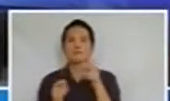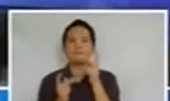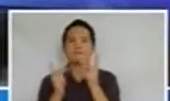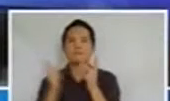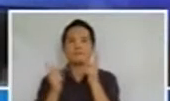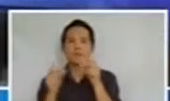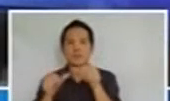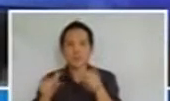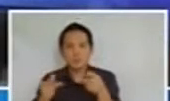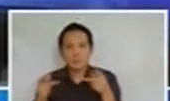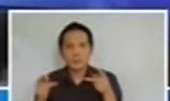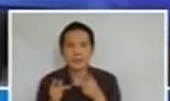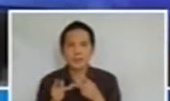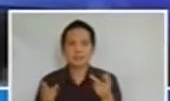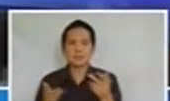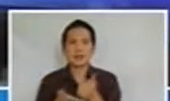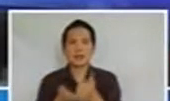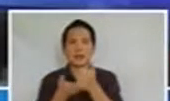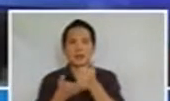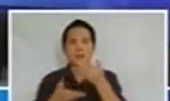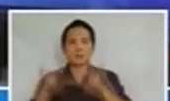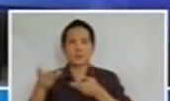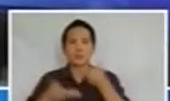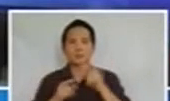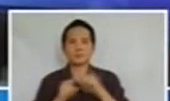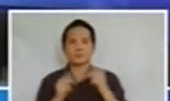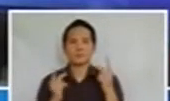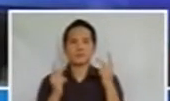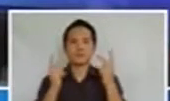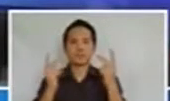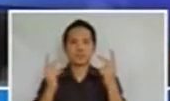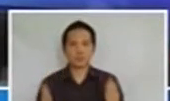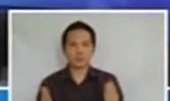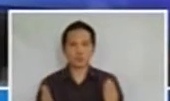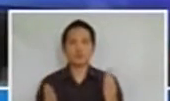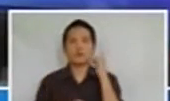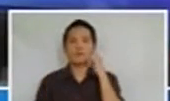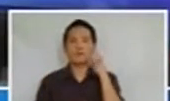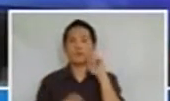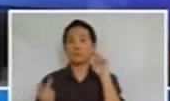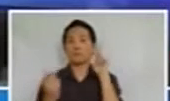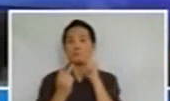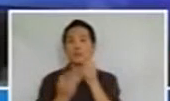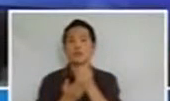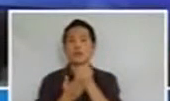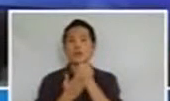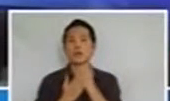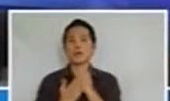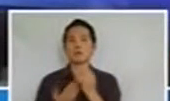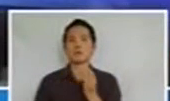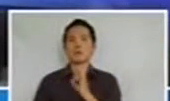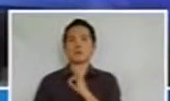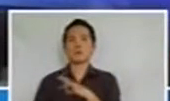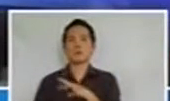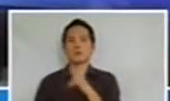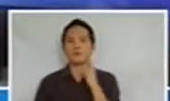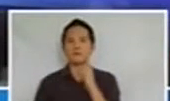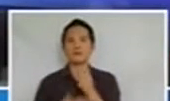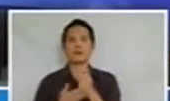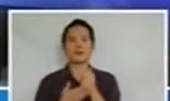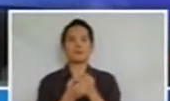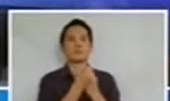Radyo Pilipinas Special Coverage. Makakatanggap ng ayuda mula sa Department of Labor and Employment o DOLE ang